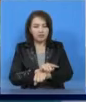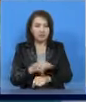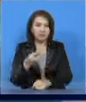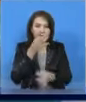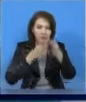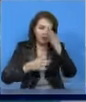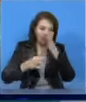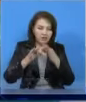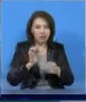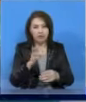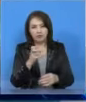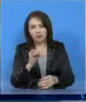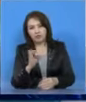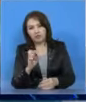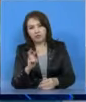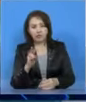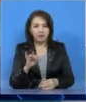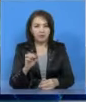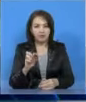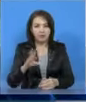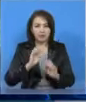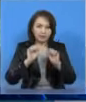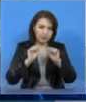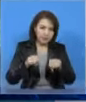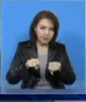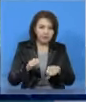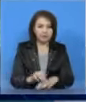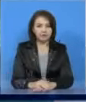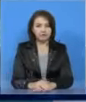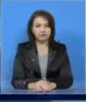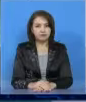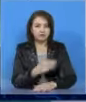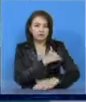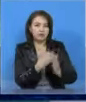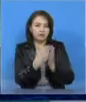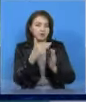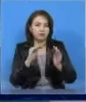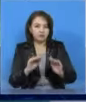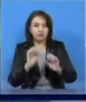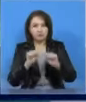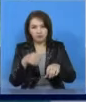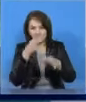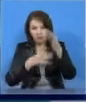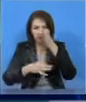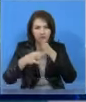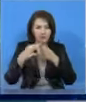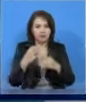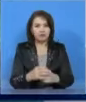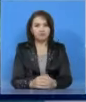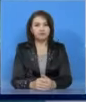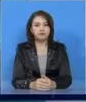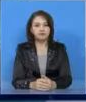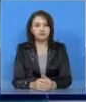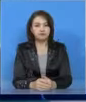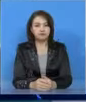парацетамол, немесе ацетил, немесе басқа температура түсіретін дәріні ішеміз, иә? Жатар орнына тағы бірін